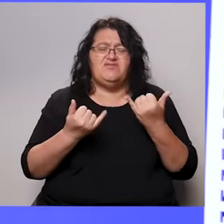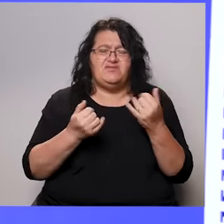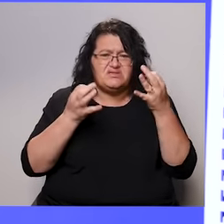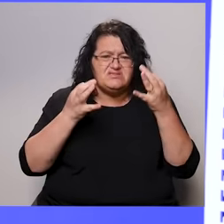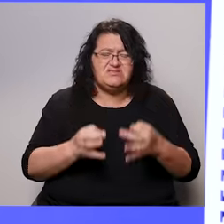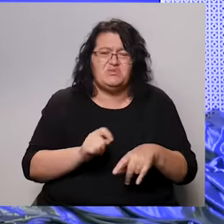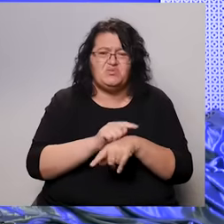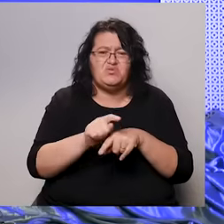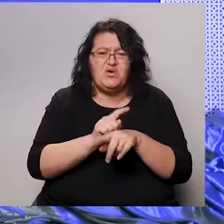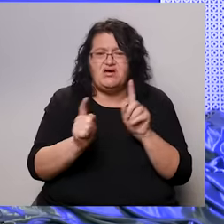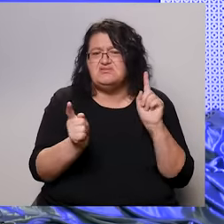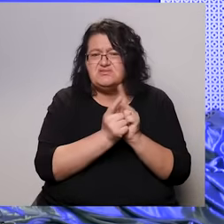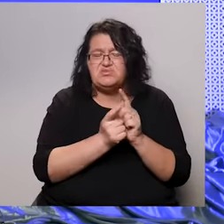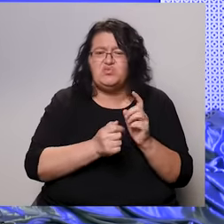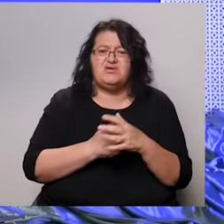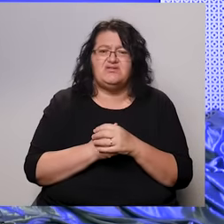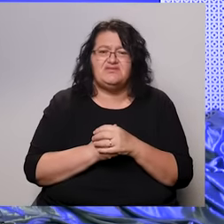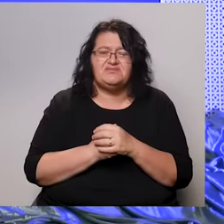nu o să dureze mult.